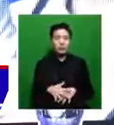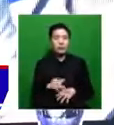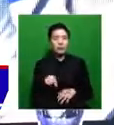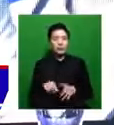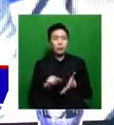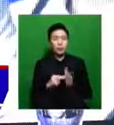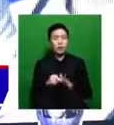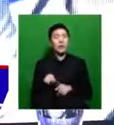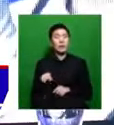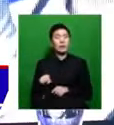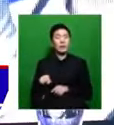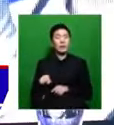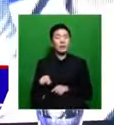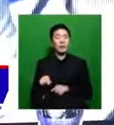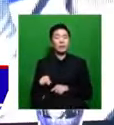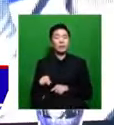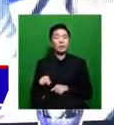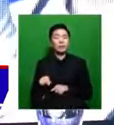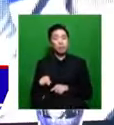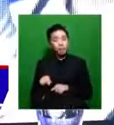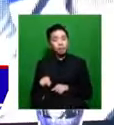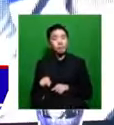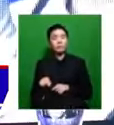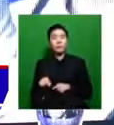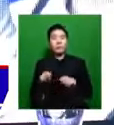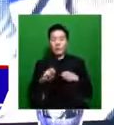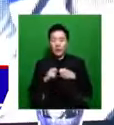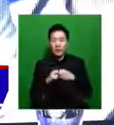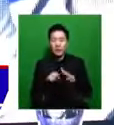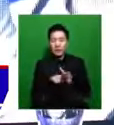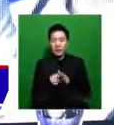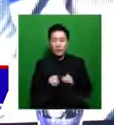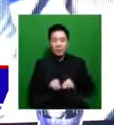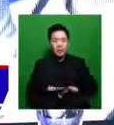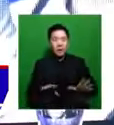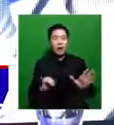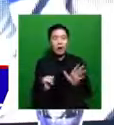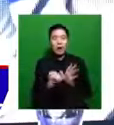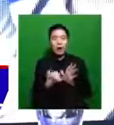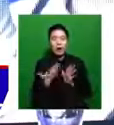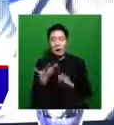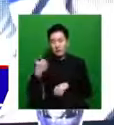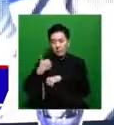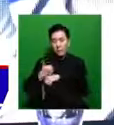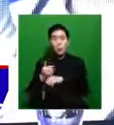เป็นส่วนที่ทำให้เกิดการแพร่เชื้อได้มากครับก็เดี๋ยวท่านทิพ